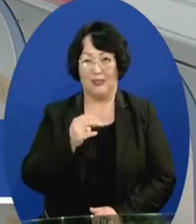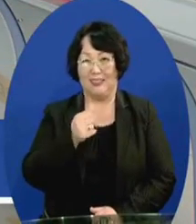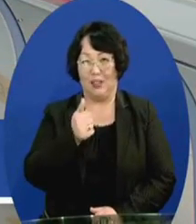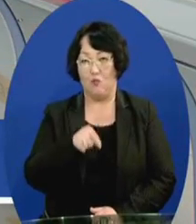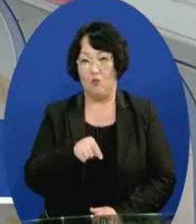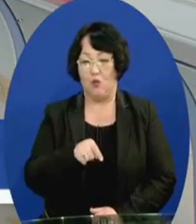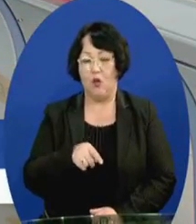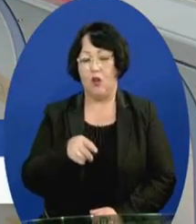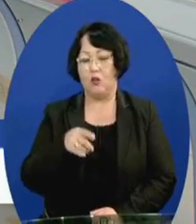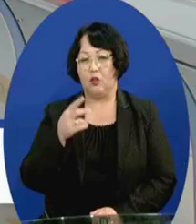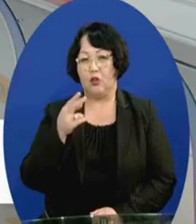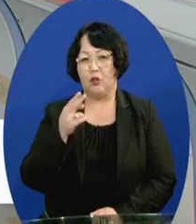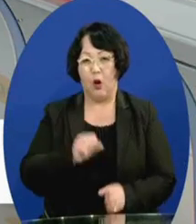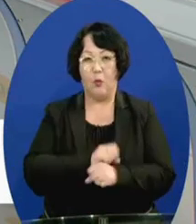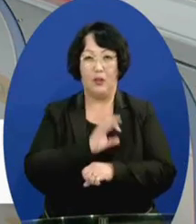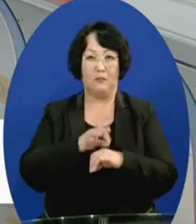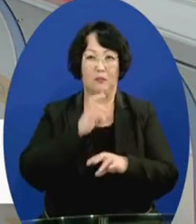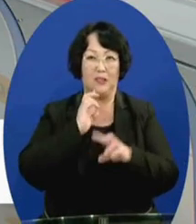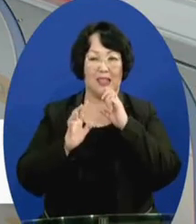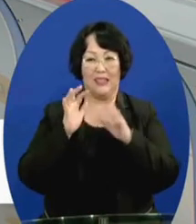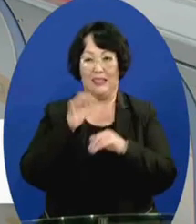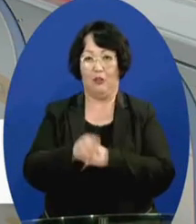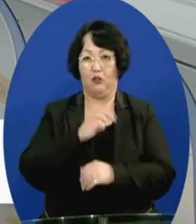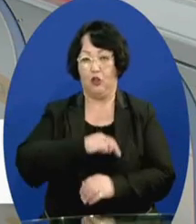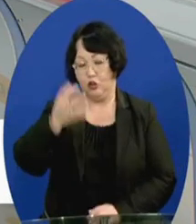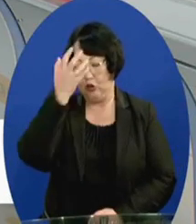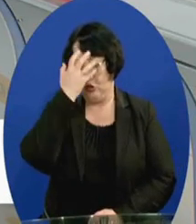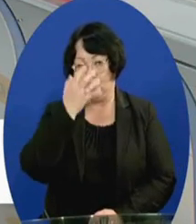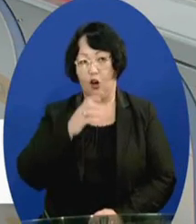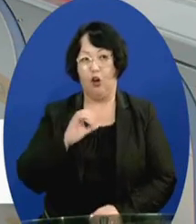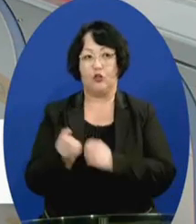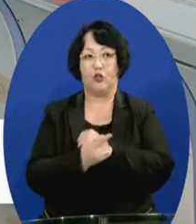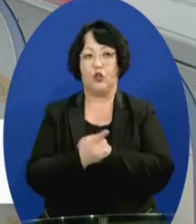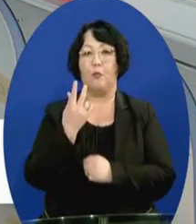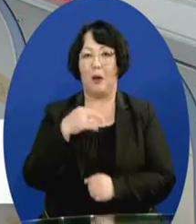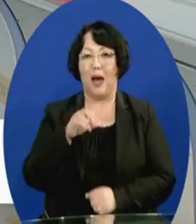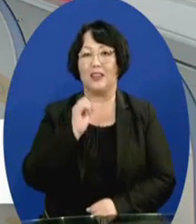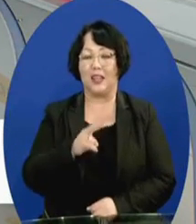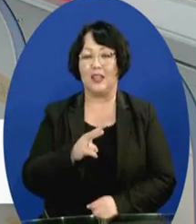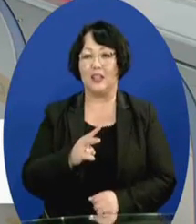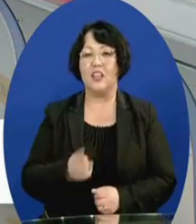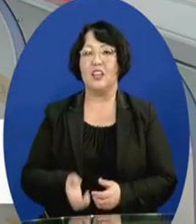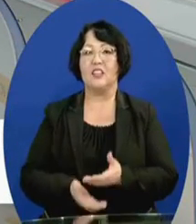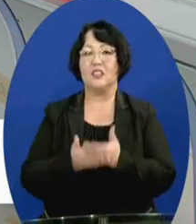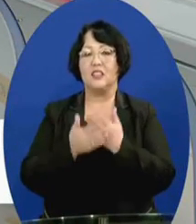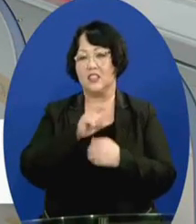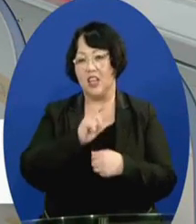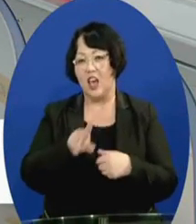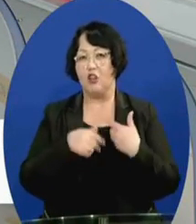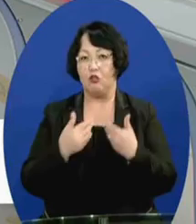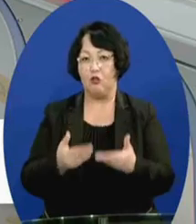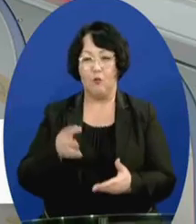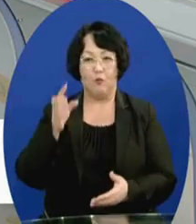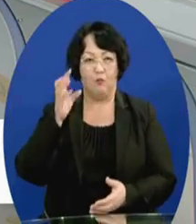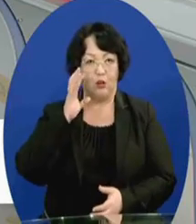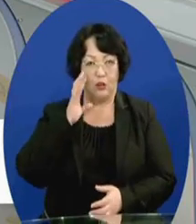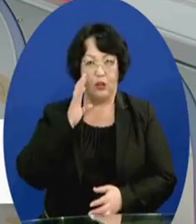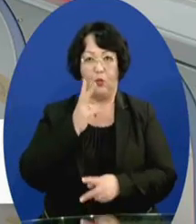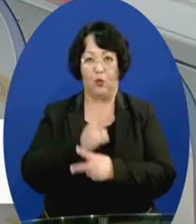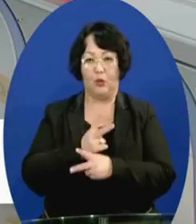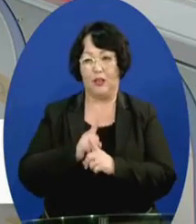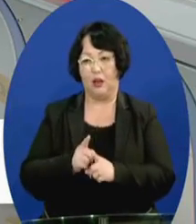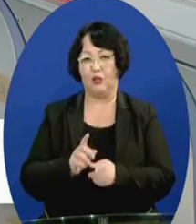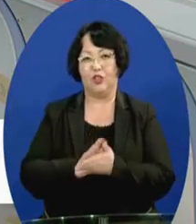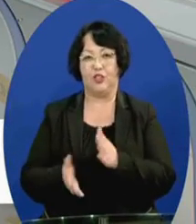энэ ковидын нөлөөг давн туулахын тулд төрөөс за онцгой нөхцөлтэй зээл тусламжаас гадна тэдэнд яг за бодлогын хувьд